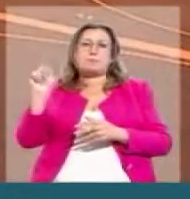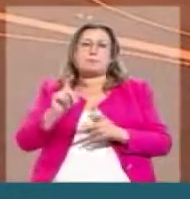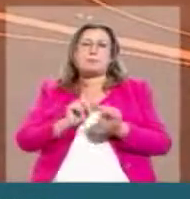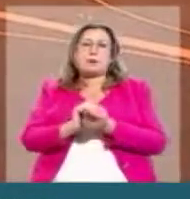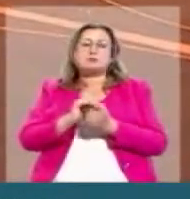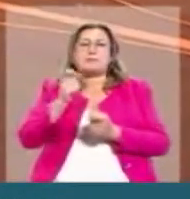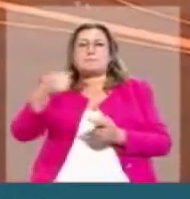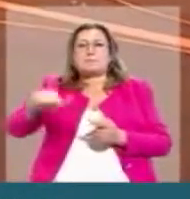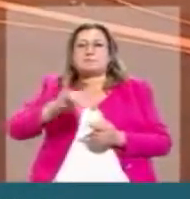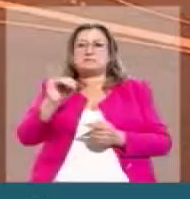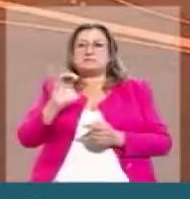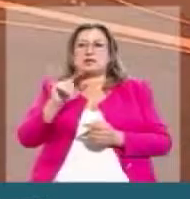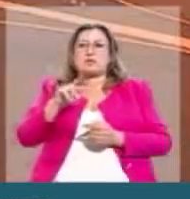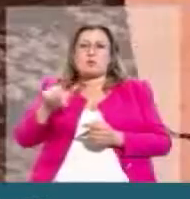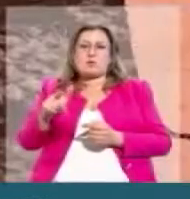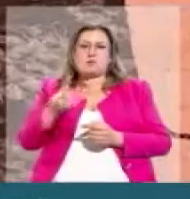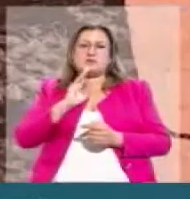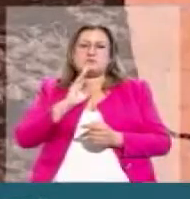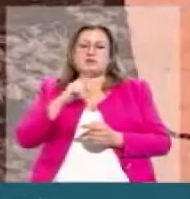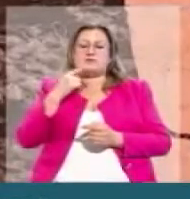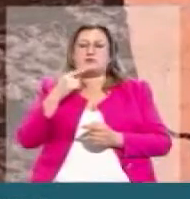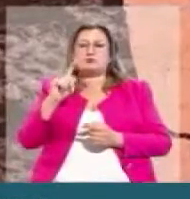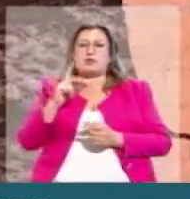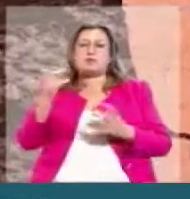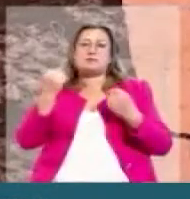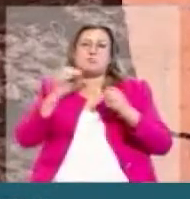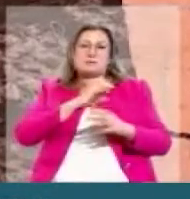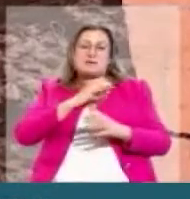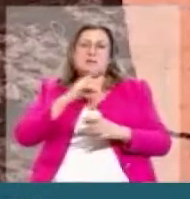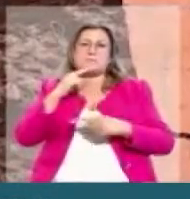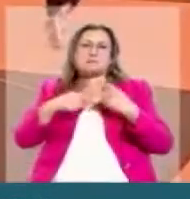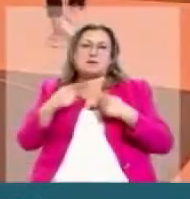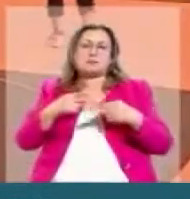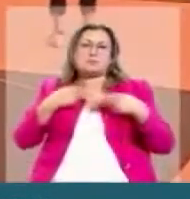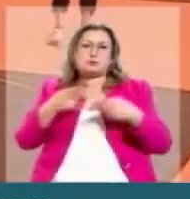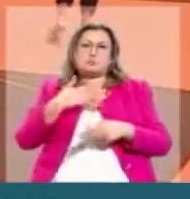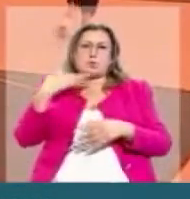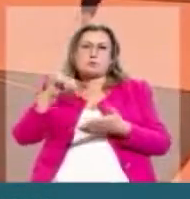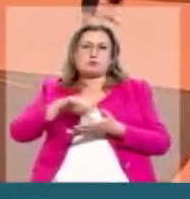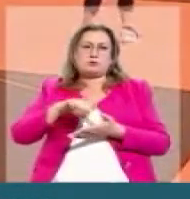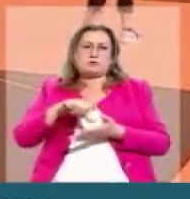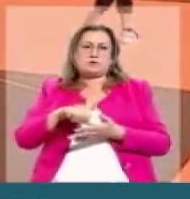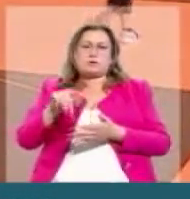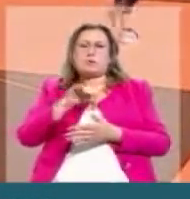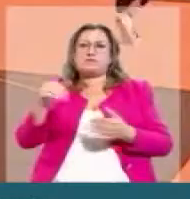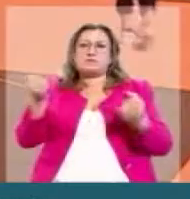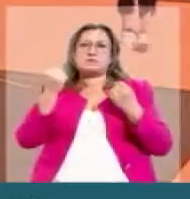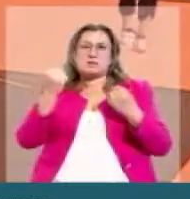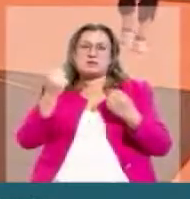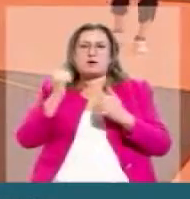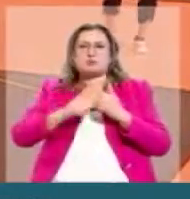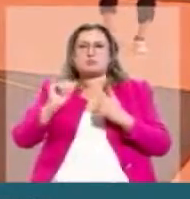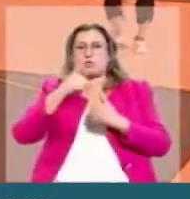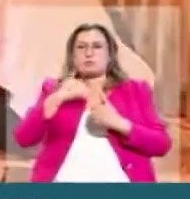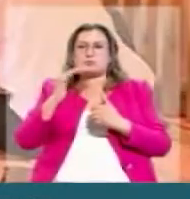за первое место из Сырыкольского района. Девушка говорит, что на спартакиаду постоянно приезжает много участников. Уровень спортсменов с